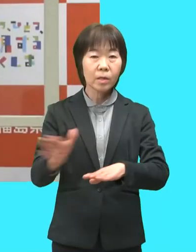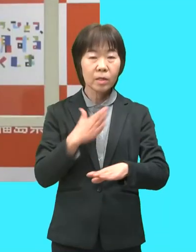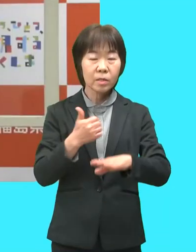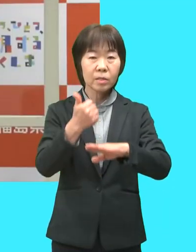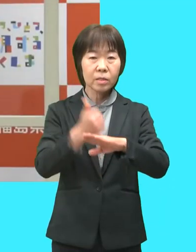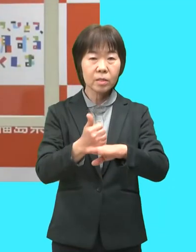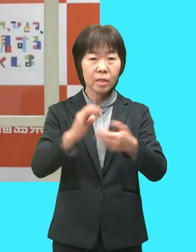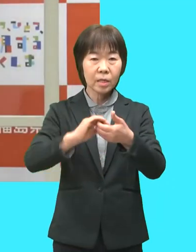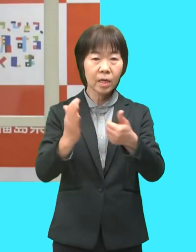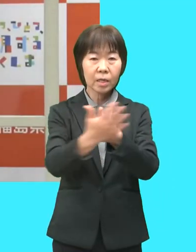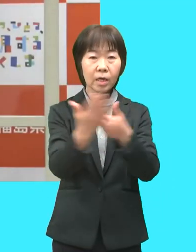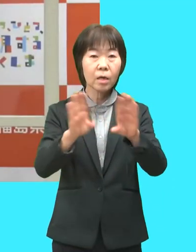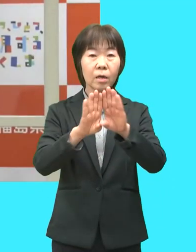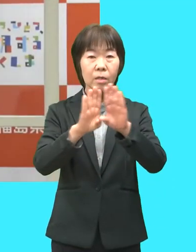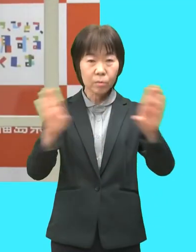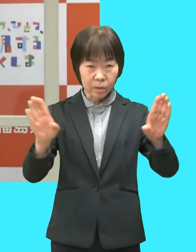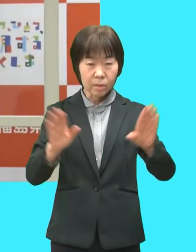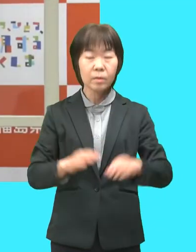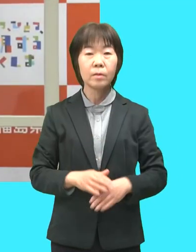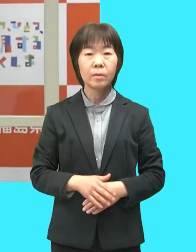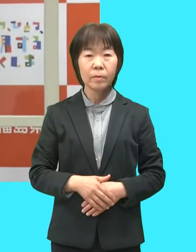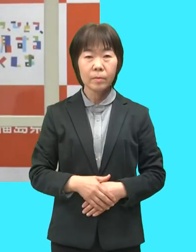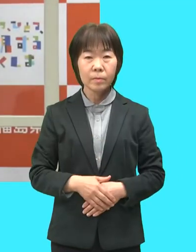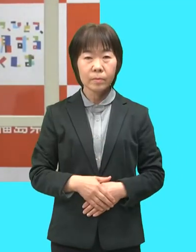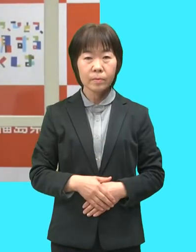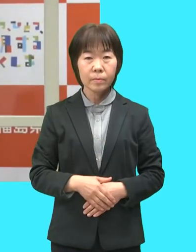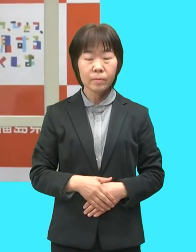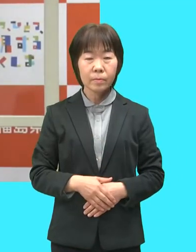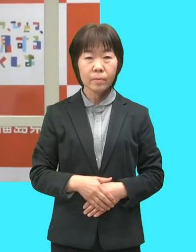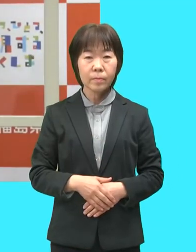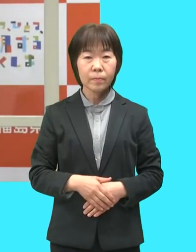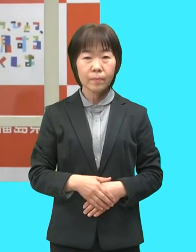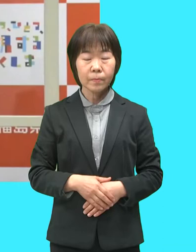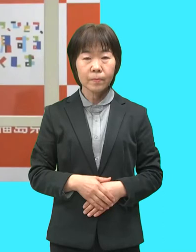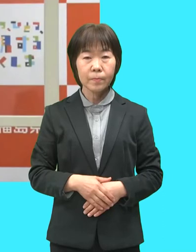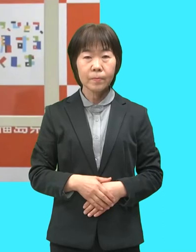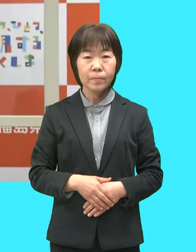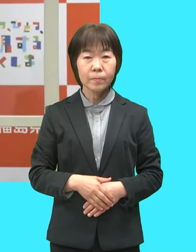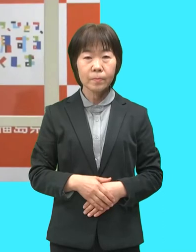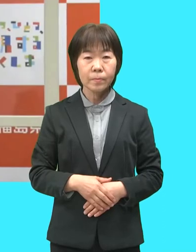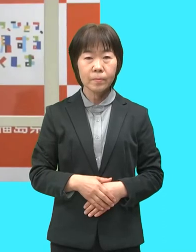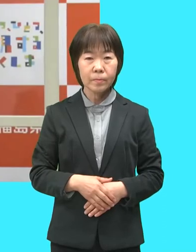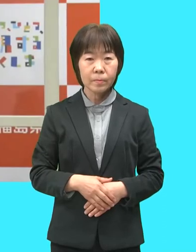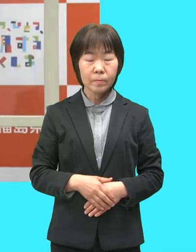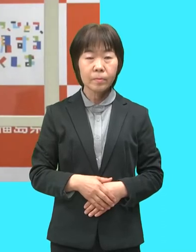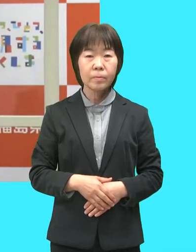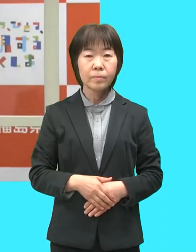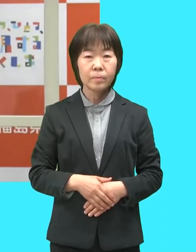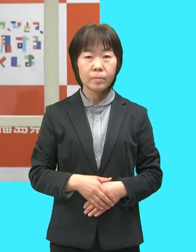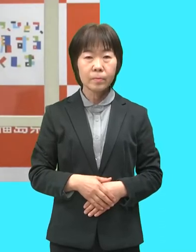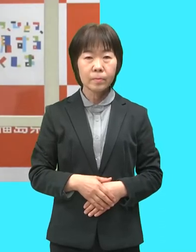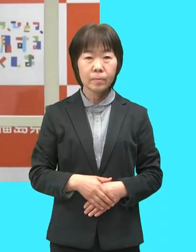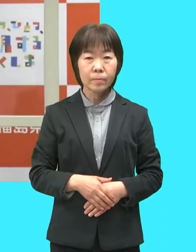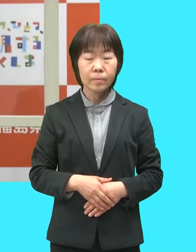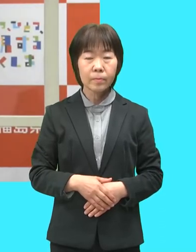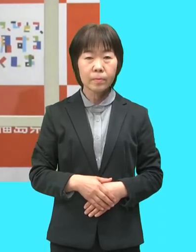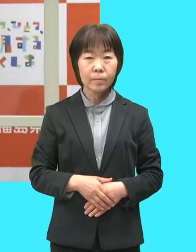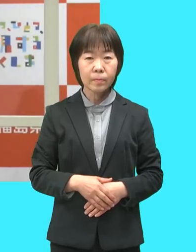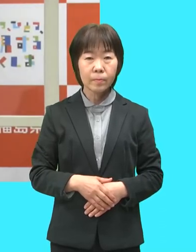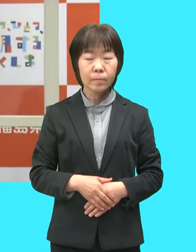から知事体で記者会見を始めます。ご質問のある方は挙手の上社名とお名前をおっしゃってから発言をお願いいたします。ご質問どうござい